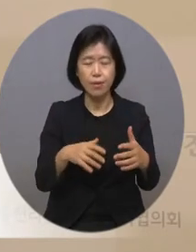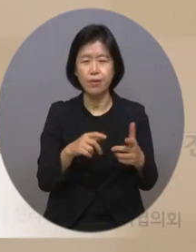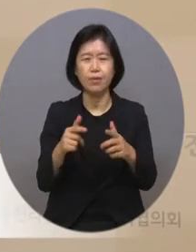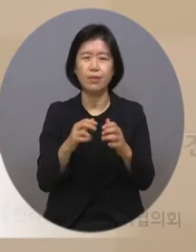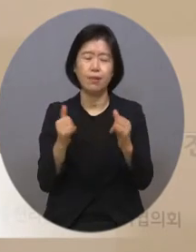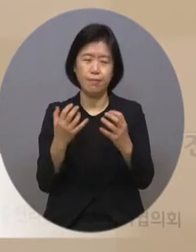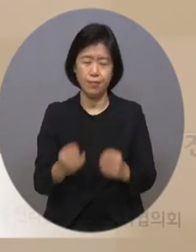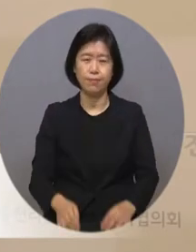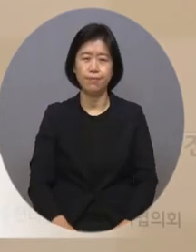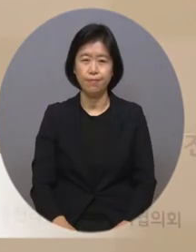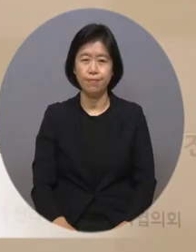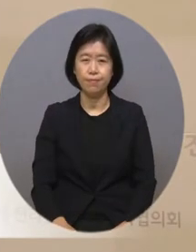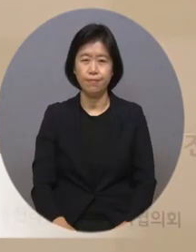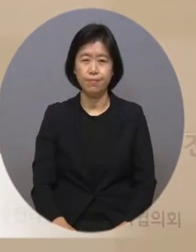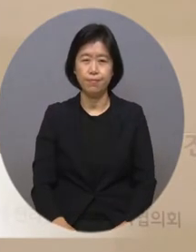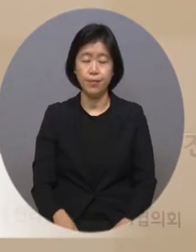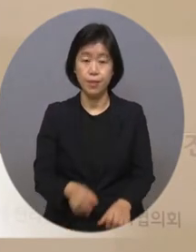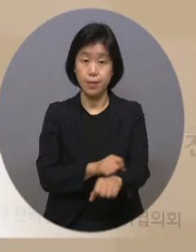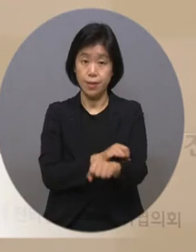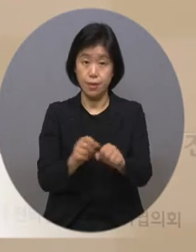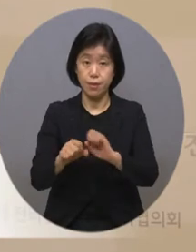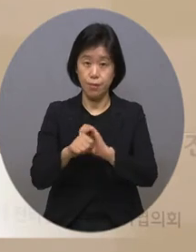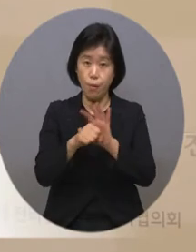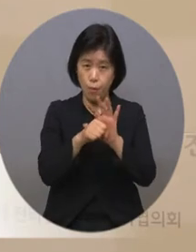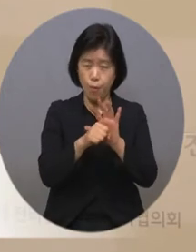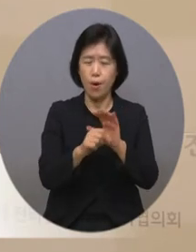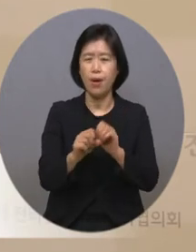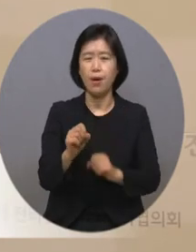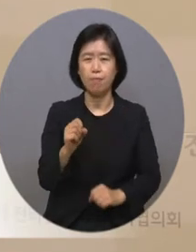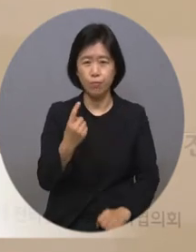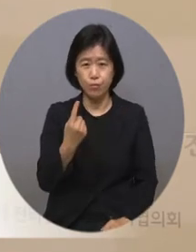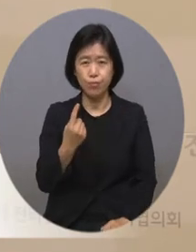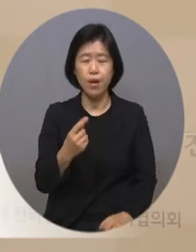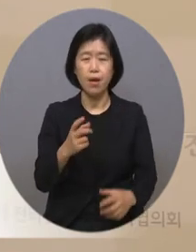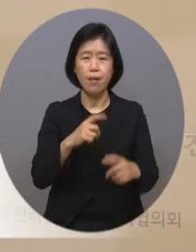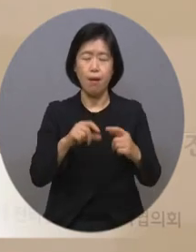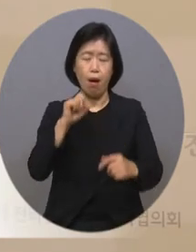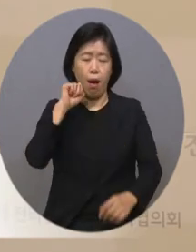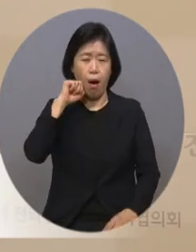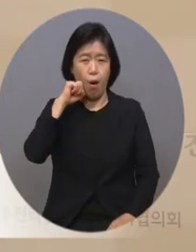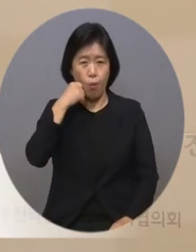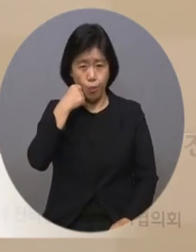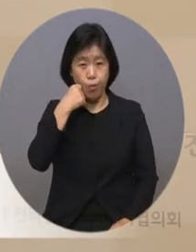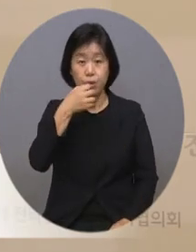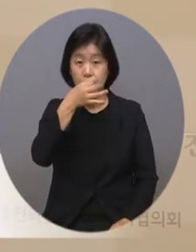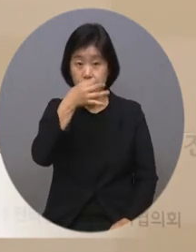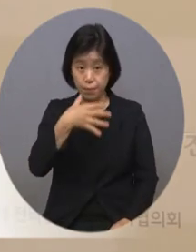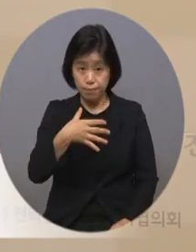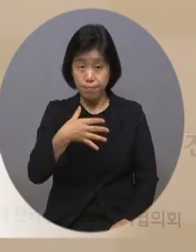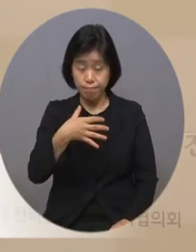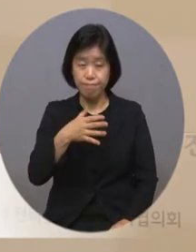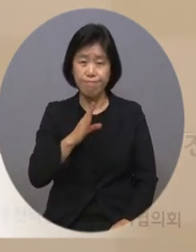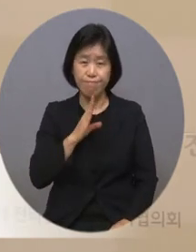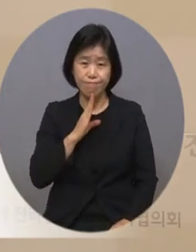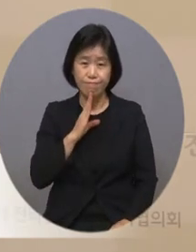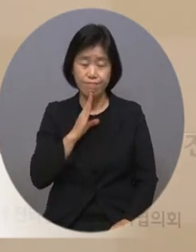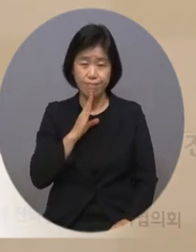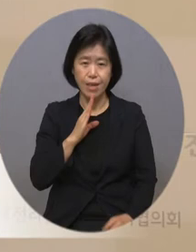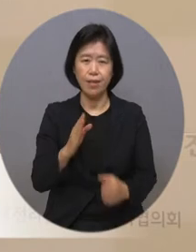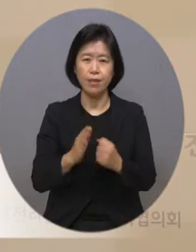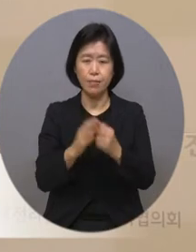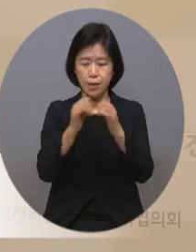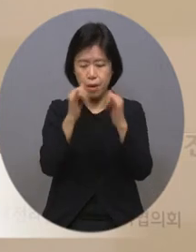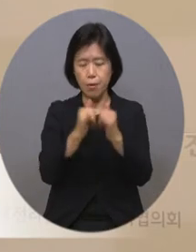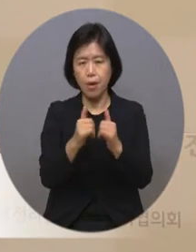장애인들이 많습니다. 특히나 코로나로 인해서 더욱더 어렵고 힘든 이들을 위해서 우리